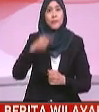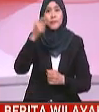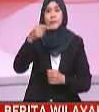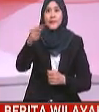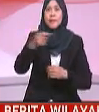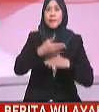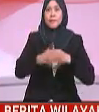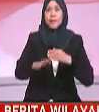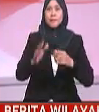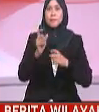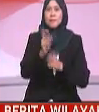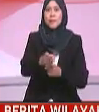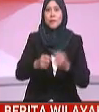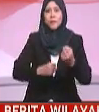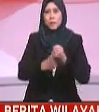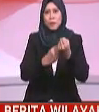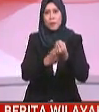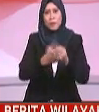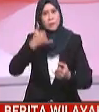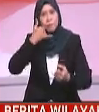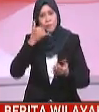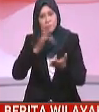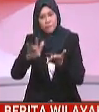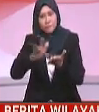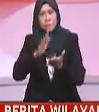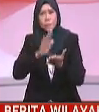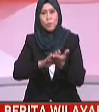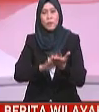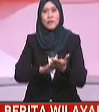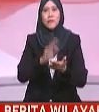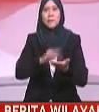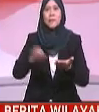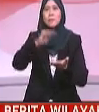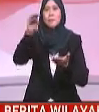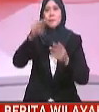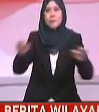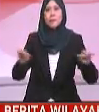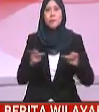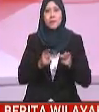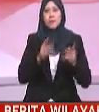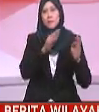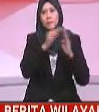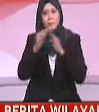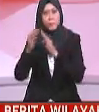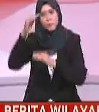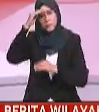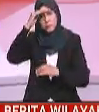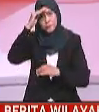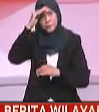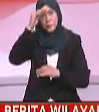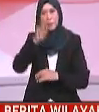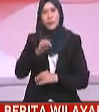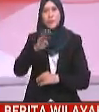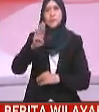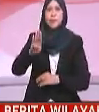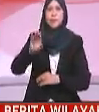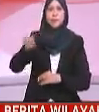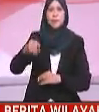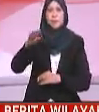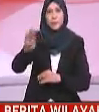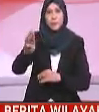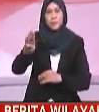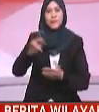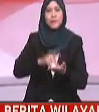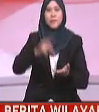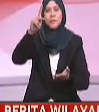demikian selepas penyampaian sumbangan telefon pintar Sekolah Menengah Kawasan Majlis Bandaraya Johor Bahru MBJB di